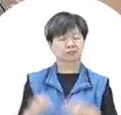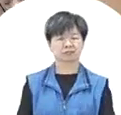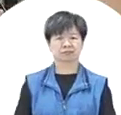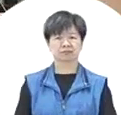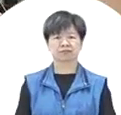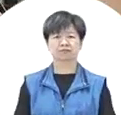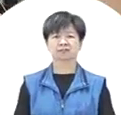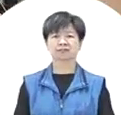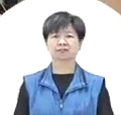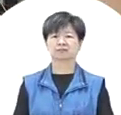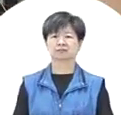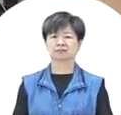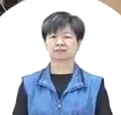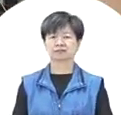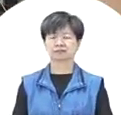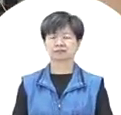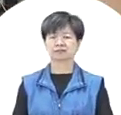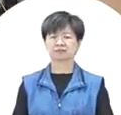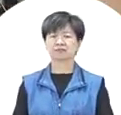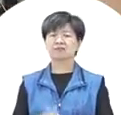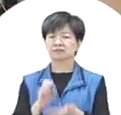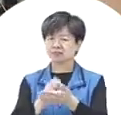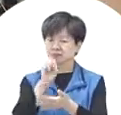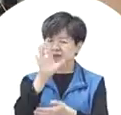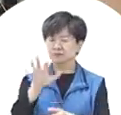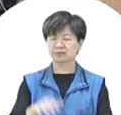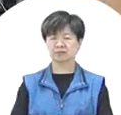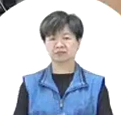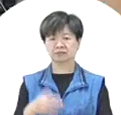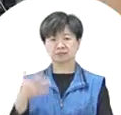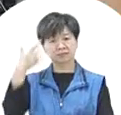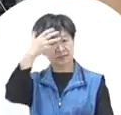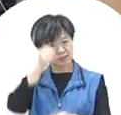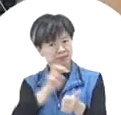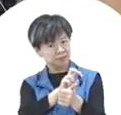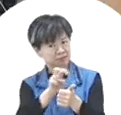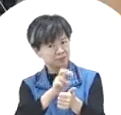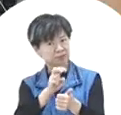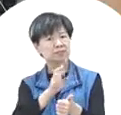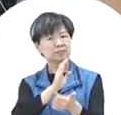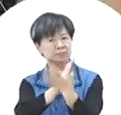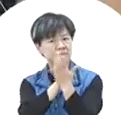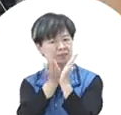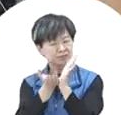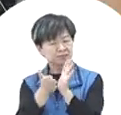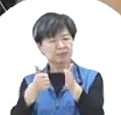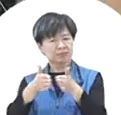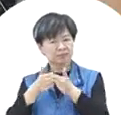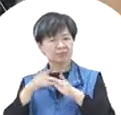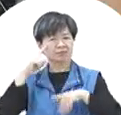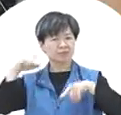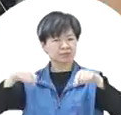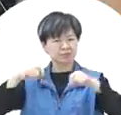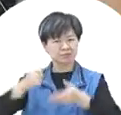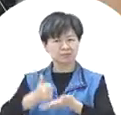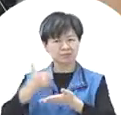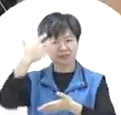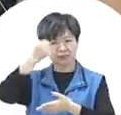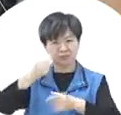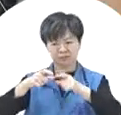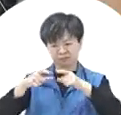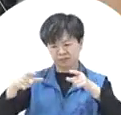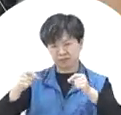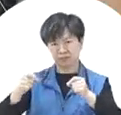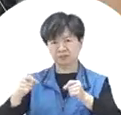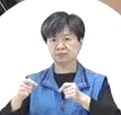这样子，我跟议员报告一下，其实照顾老人哈是一个全方位啦。 刚刚那个敬老卡大概都是摆